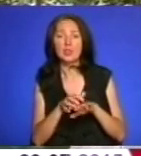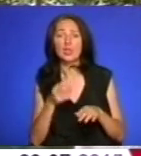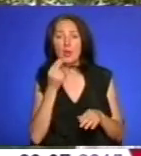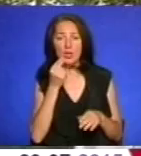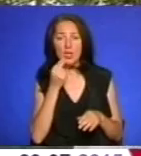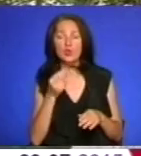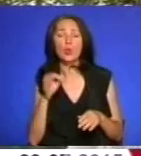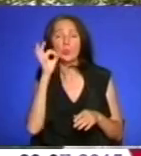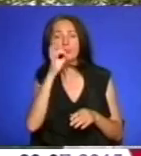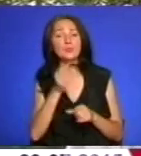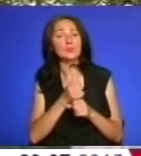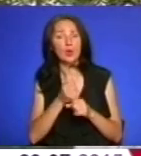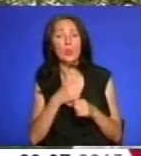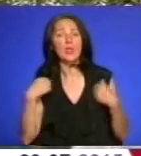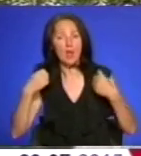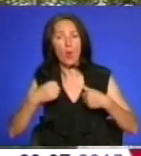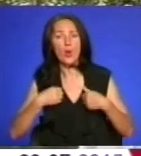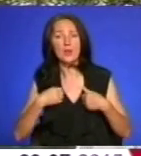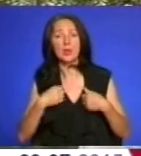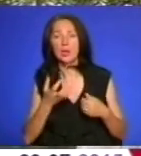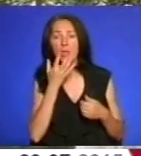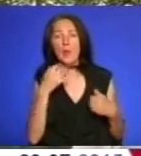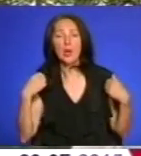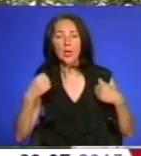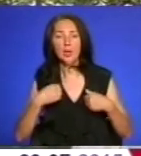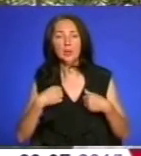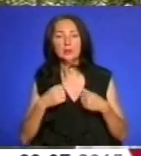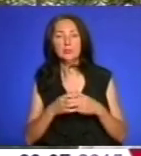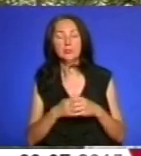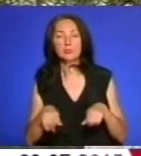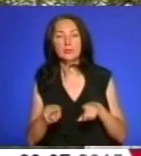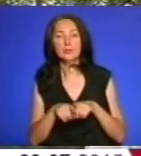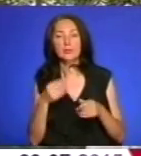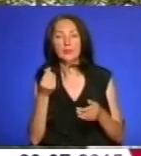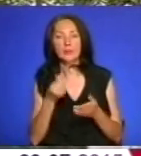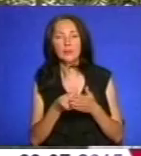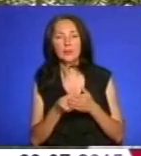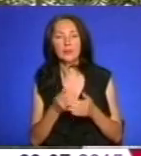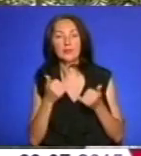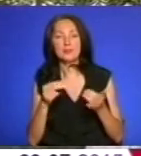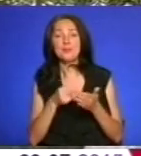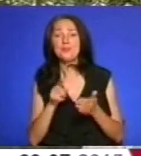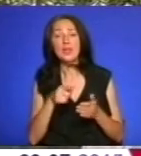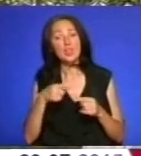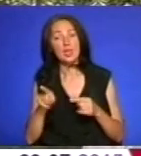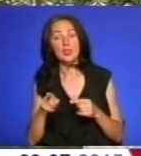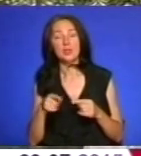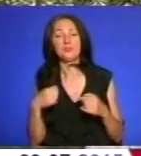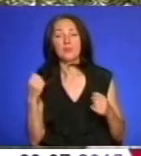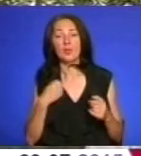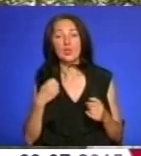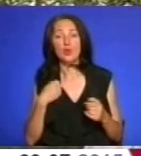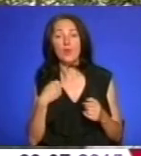харчування, медикаменти, одяг, теплі речі, також кошти для закупки тих чи інших